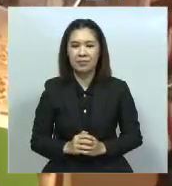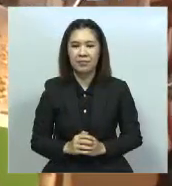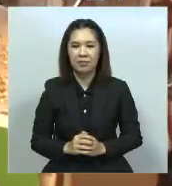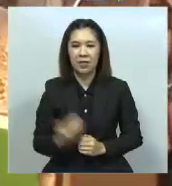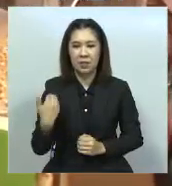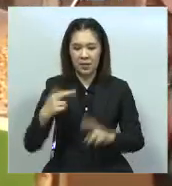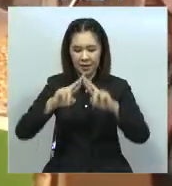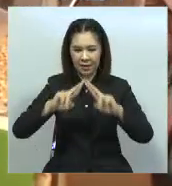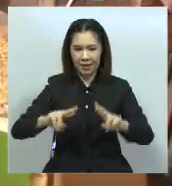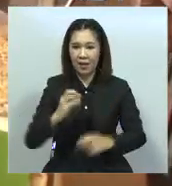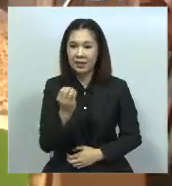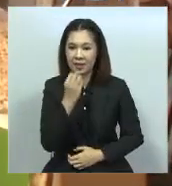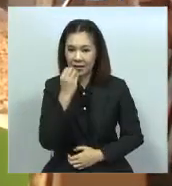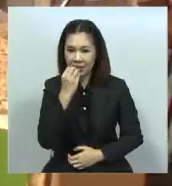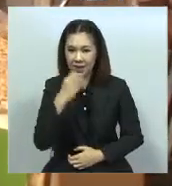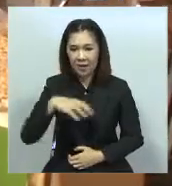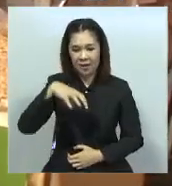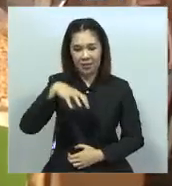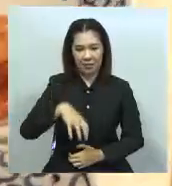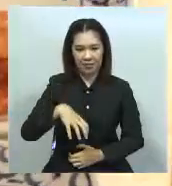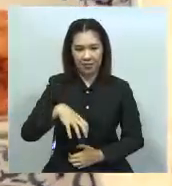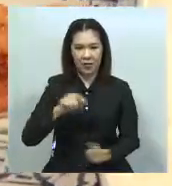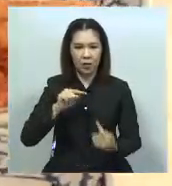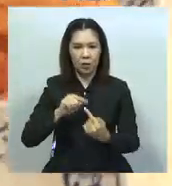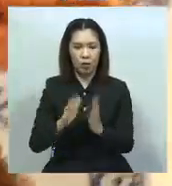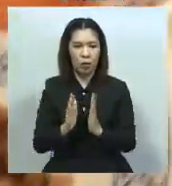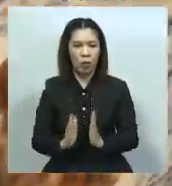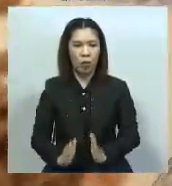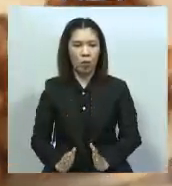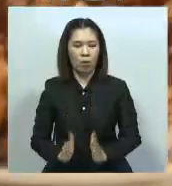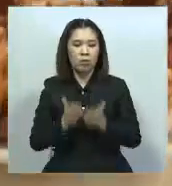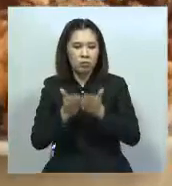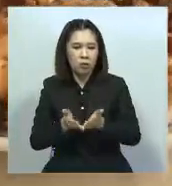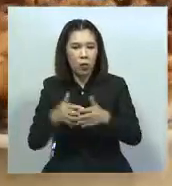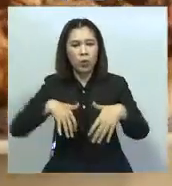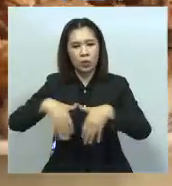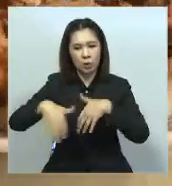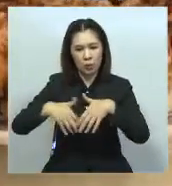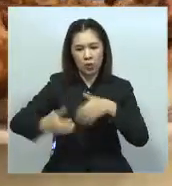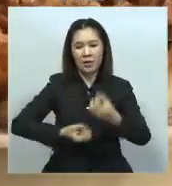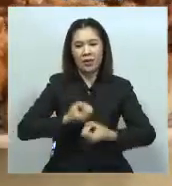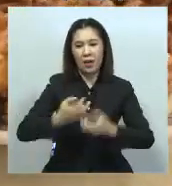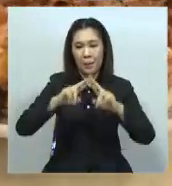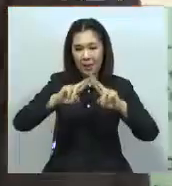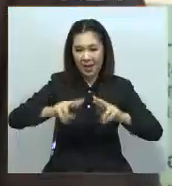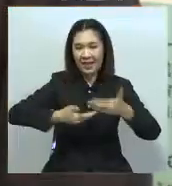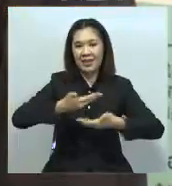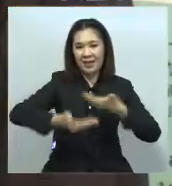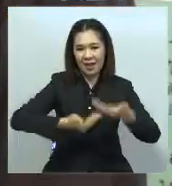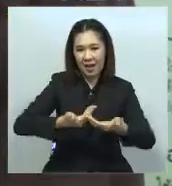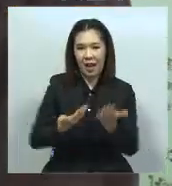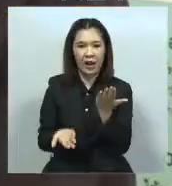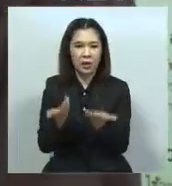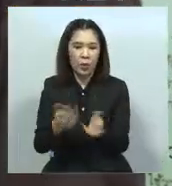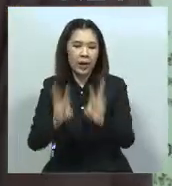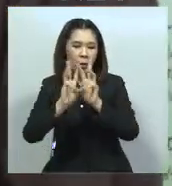ออกบูธสินค้าและจำหน่ายผลิตภัณฑ์ประมงจากชาวประมงพื้นบ้านทั้งจำหน่ายแบบหน้าร้านนะครับหรือว่าผ่านเครือข่ายสังคม